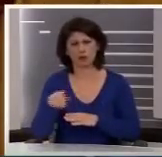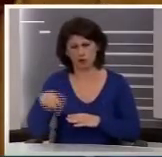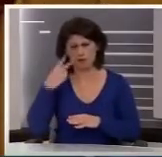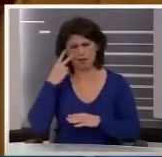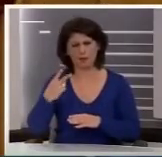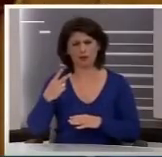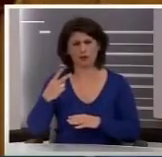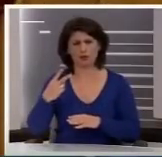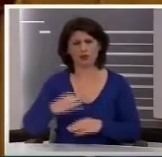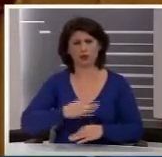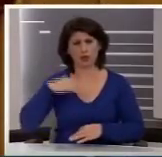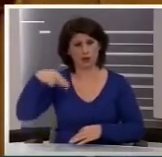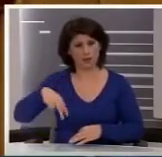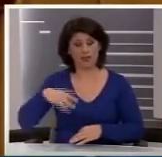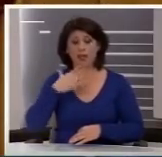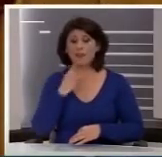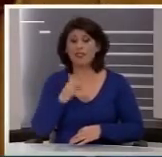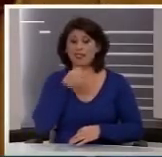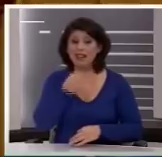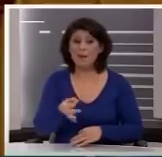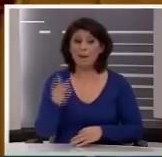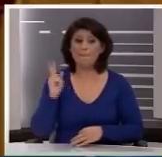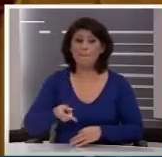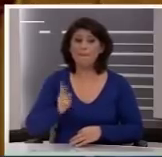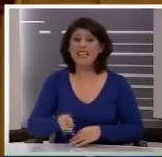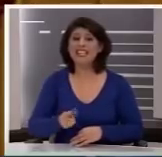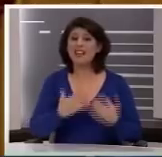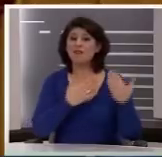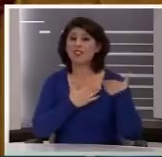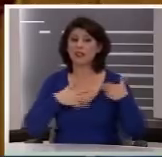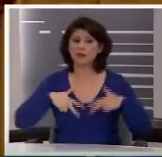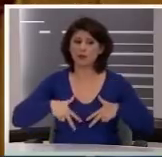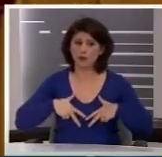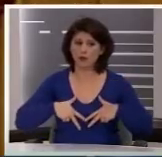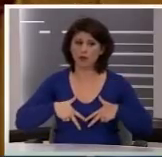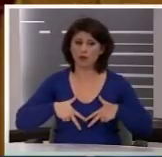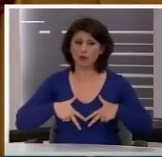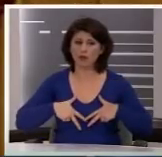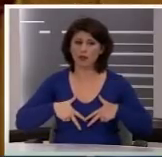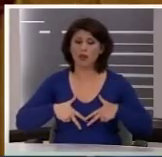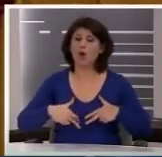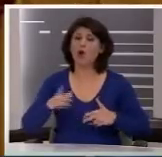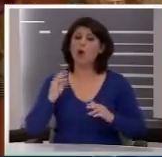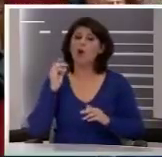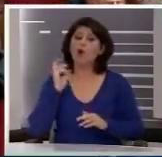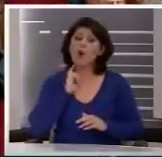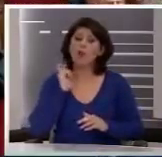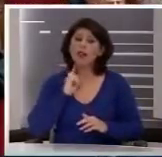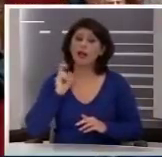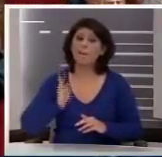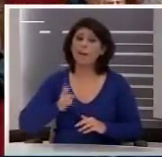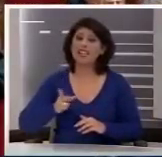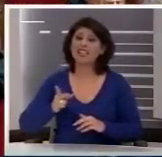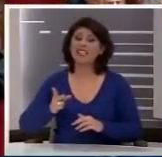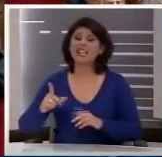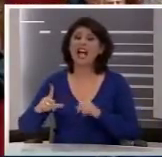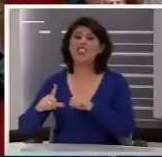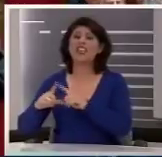τώρα, επειδή μιλάμε για ποινική ευθύνη υπουργών, μπορούμε να προστρέξουμε στις διατάξεις του κώδικα ποινικής δικονομίας? Ναι ή